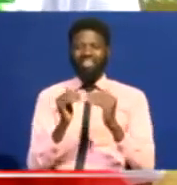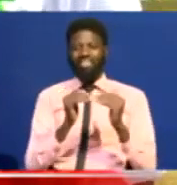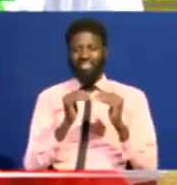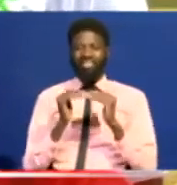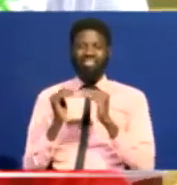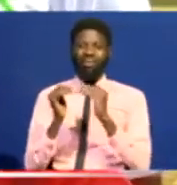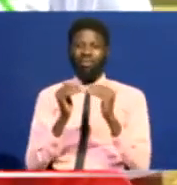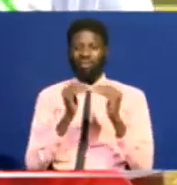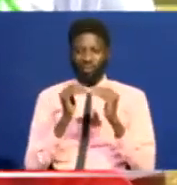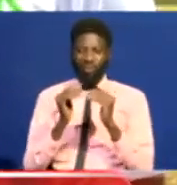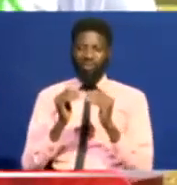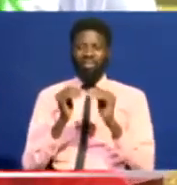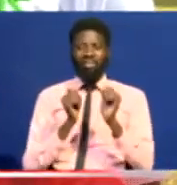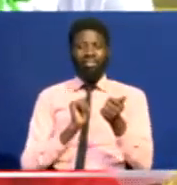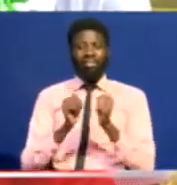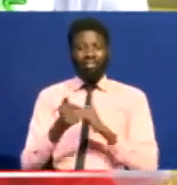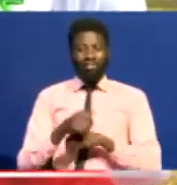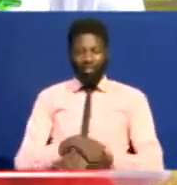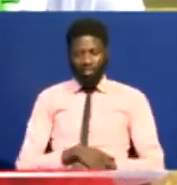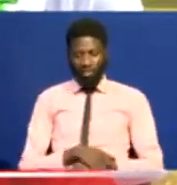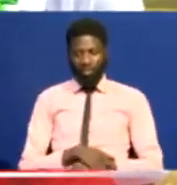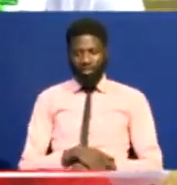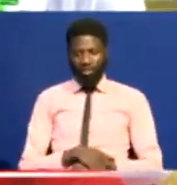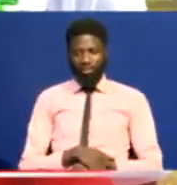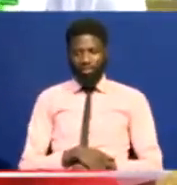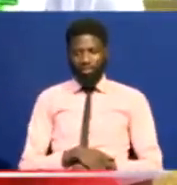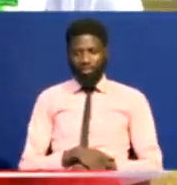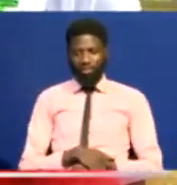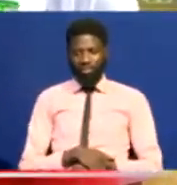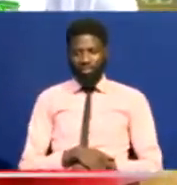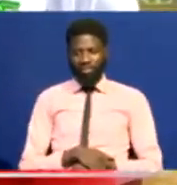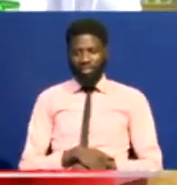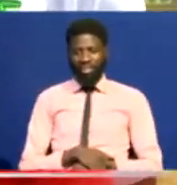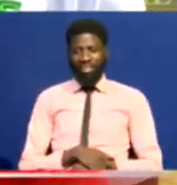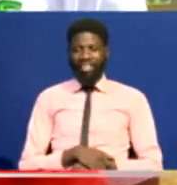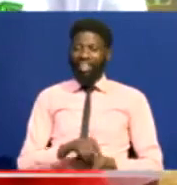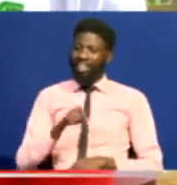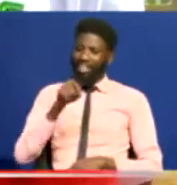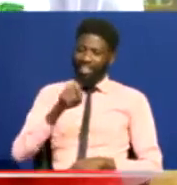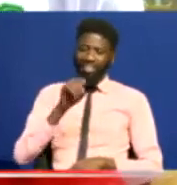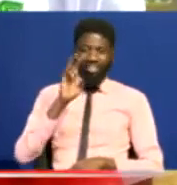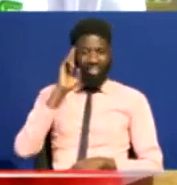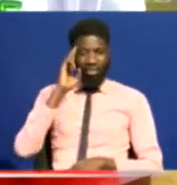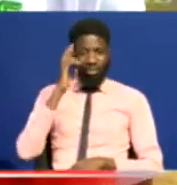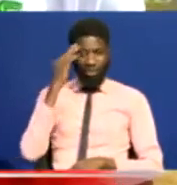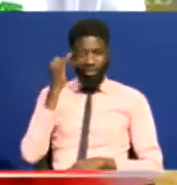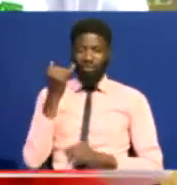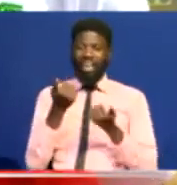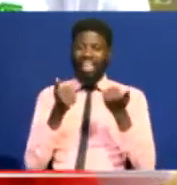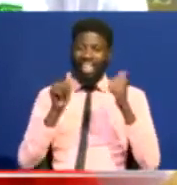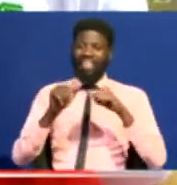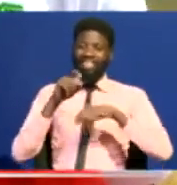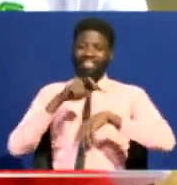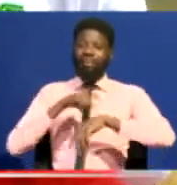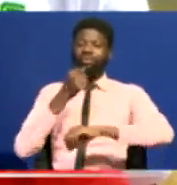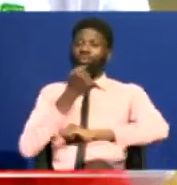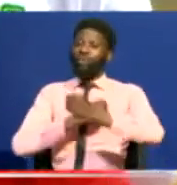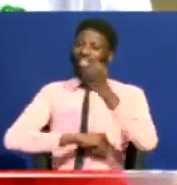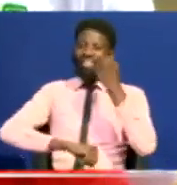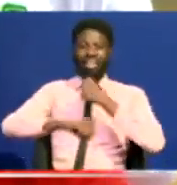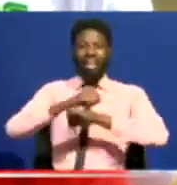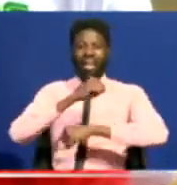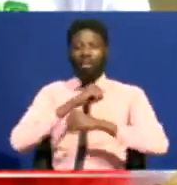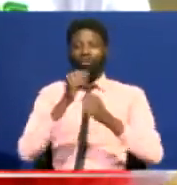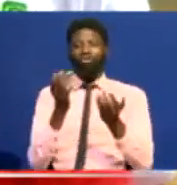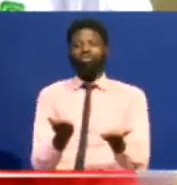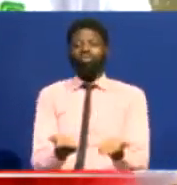ndio sababu kila mara tunapochukua hatua yoyote ya kufanikisha michezo tunahakikisha kwamba vijana wetu wa kiume